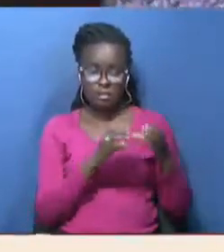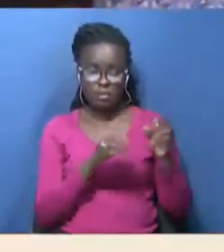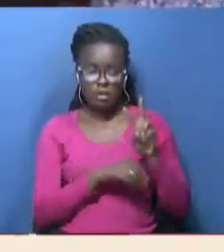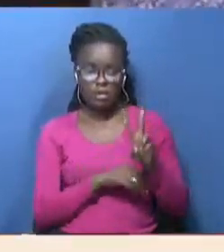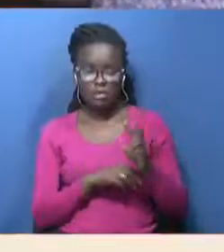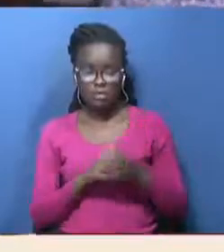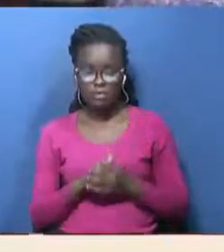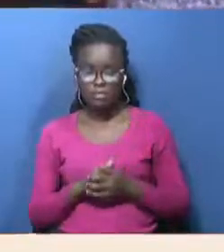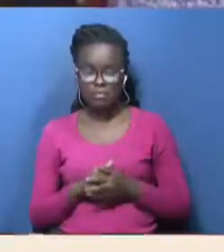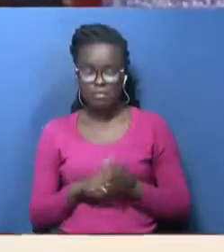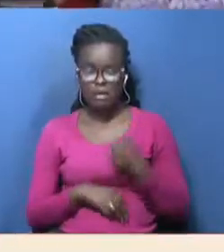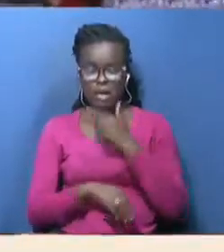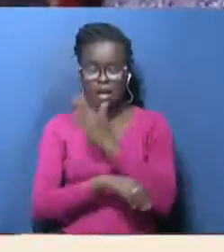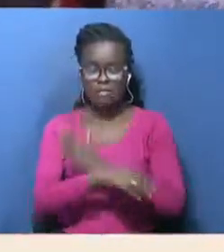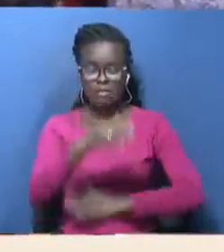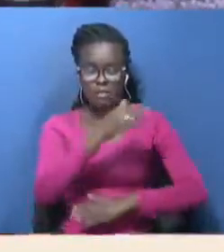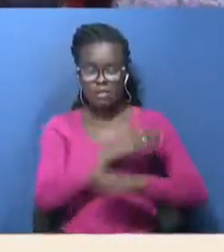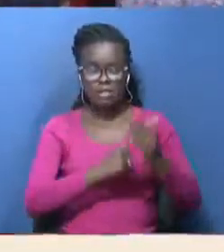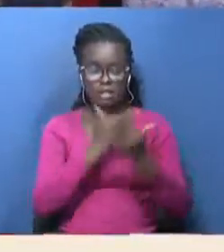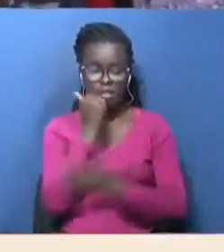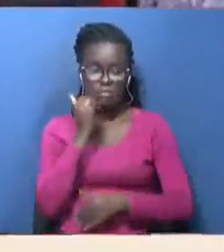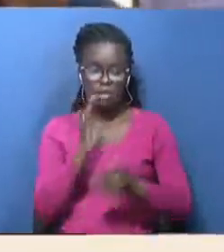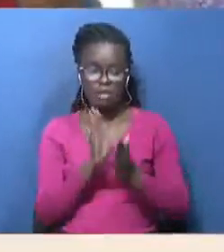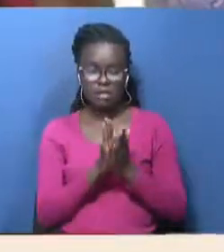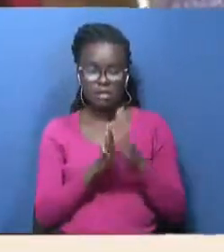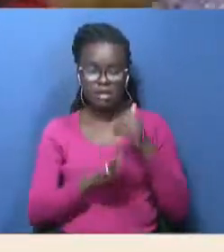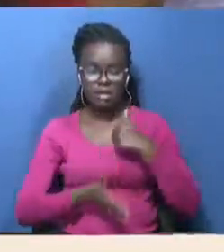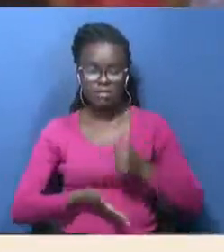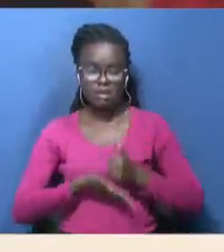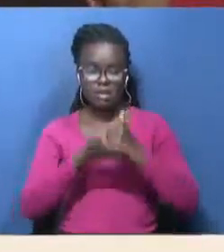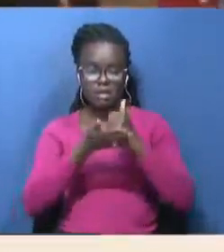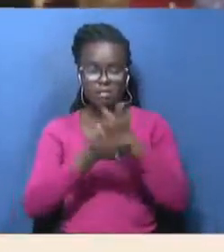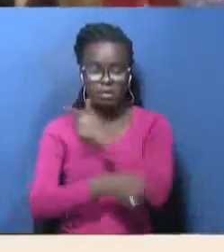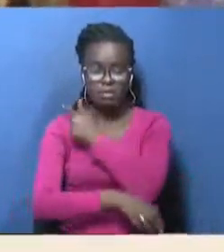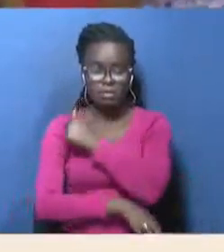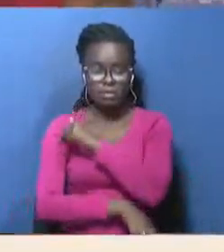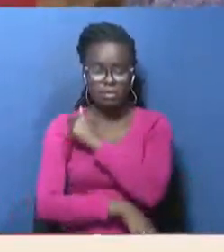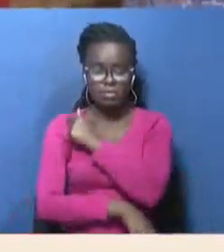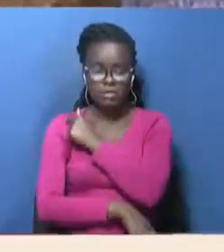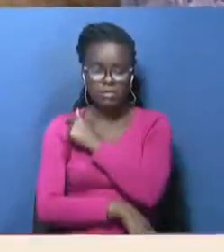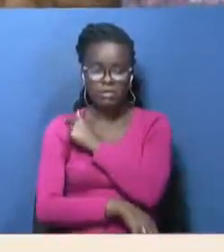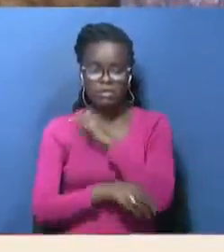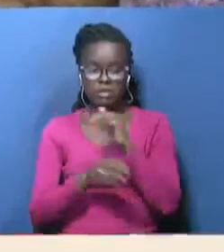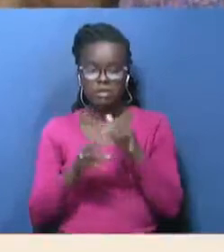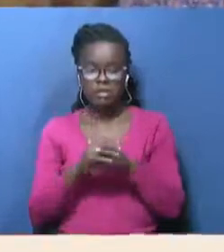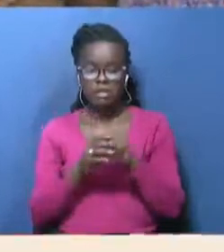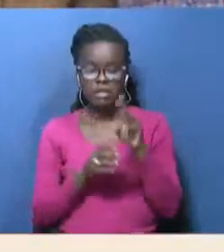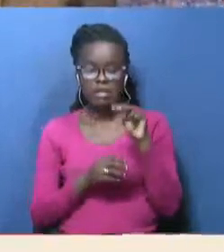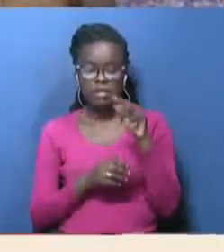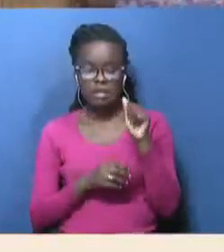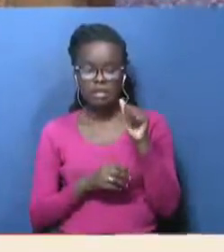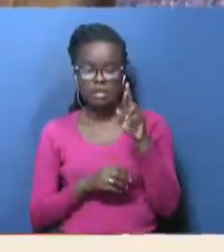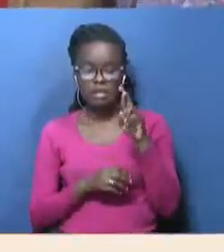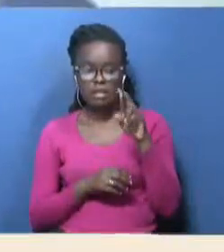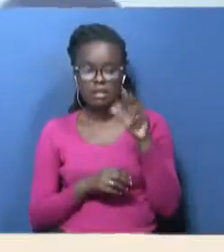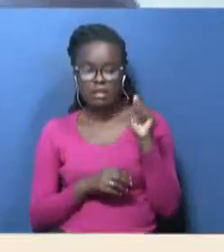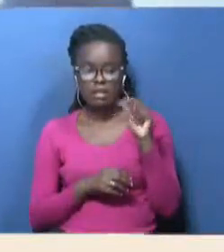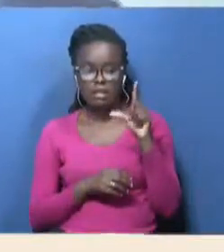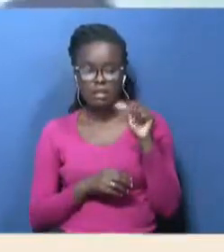nao magĩtigwo na nguraro njũru na maramũkĩra ũrigiti thibitarĩ-inĩ mũnene wa Maralal. Hawa watu